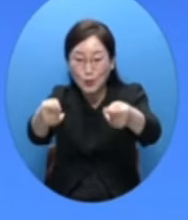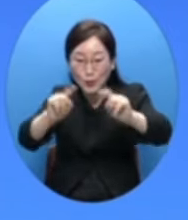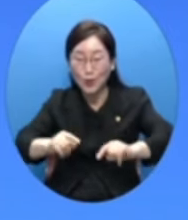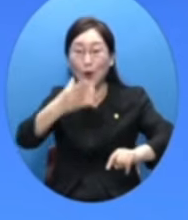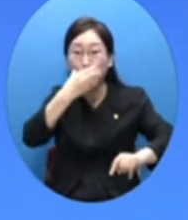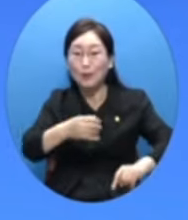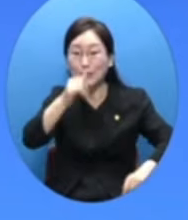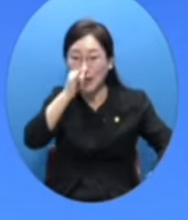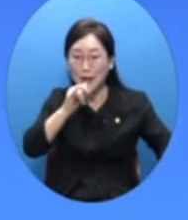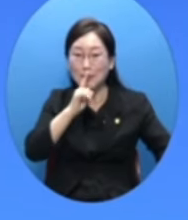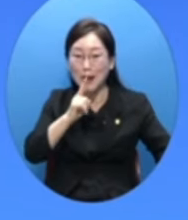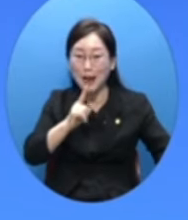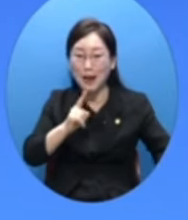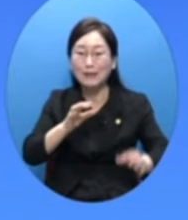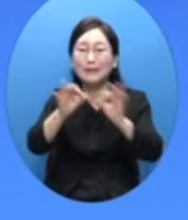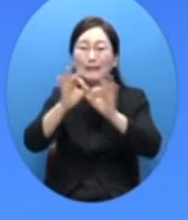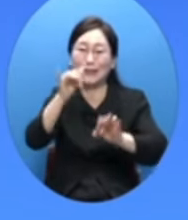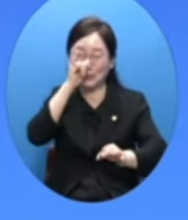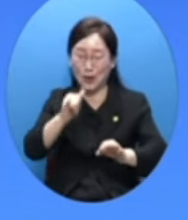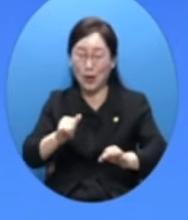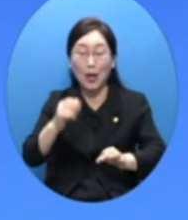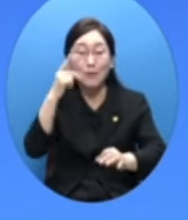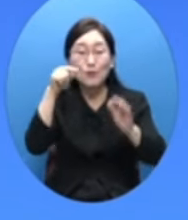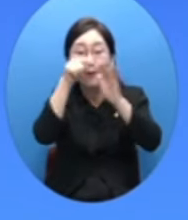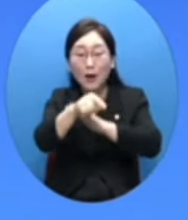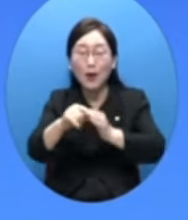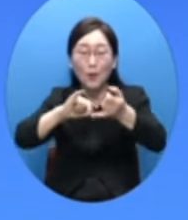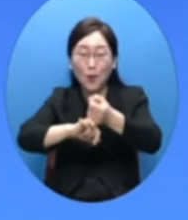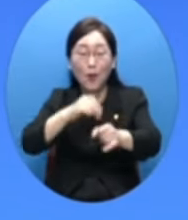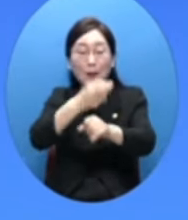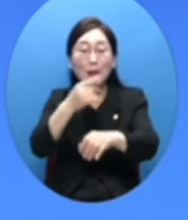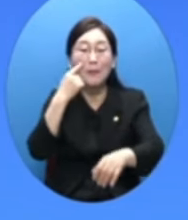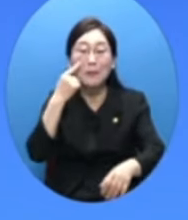햄버거를 사게 되는 것입니다. 미국 가면 꼭 한번 가보시기 바랍니다.